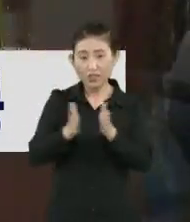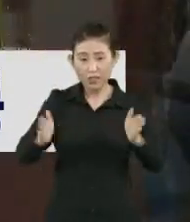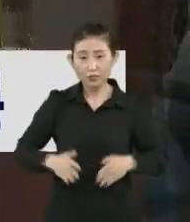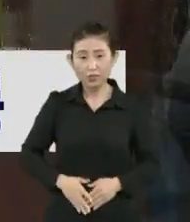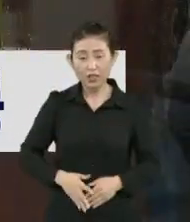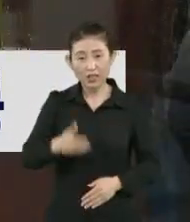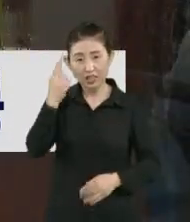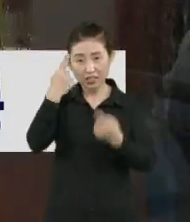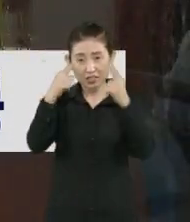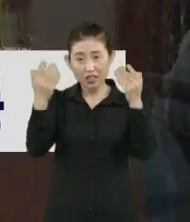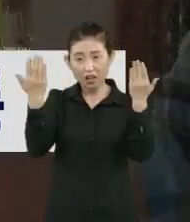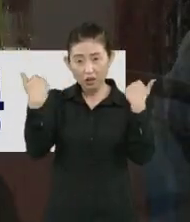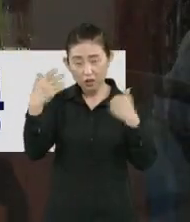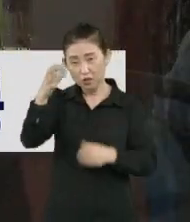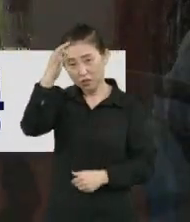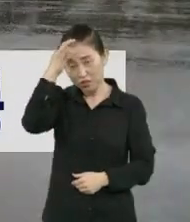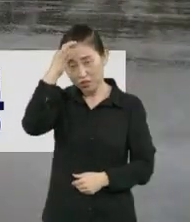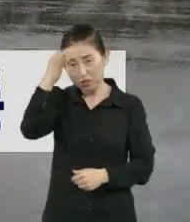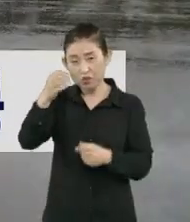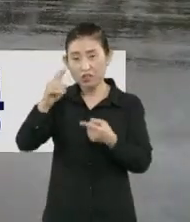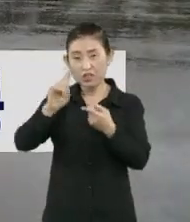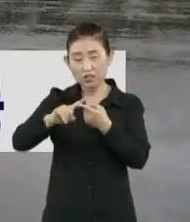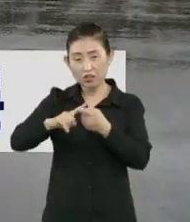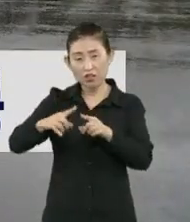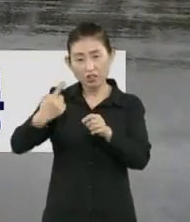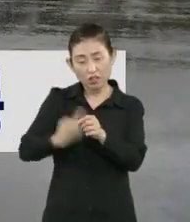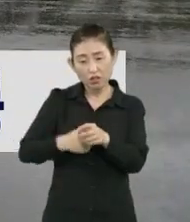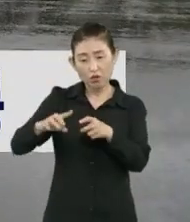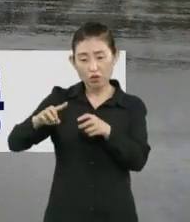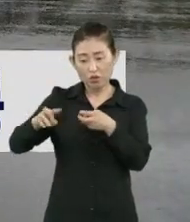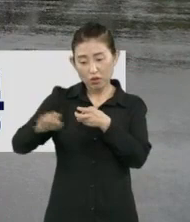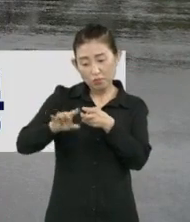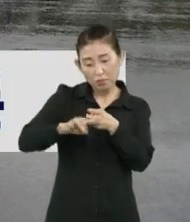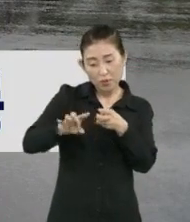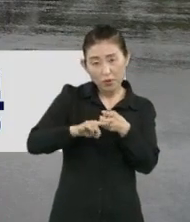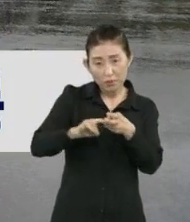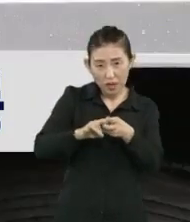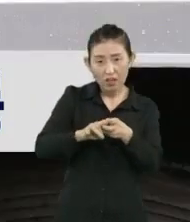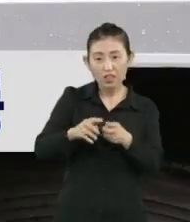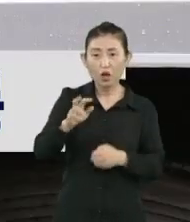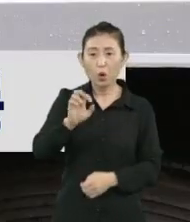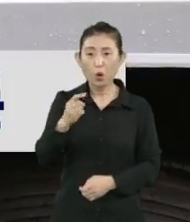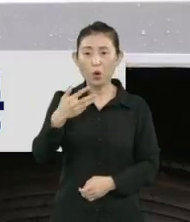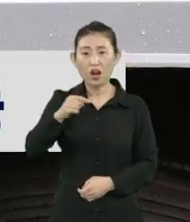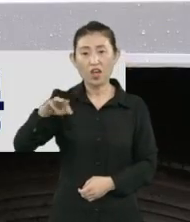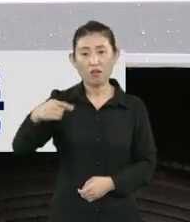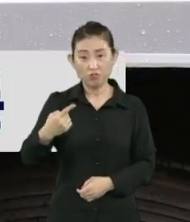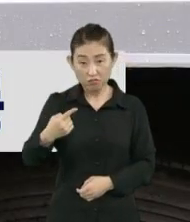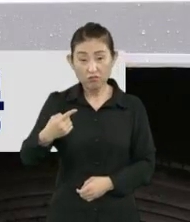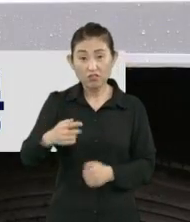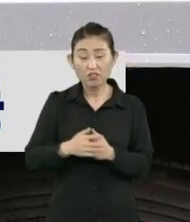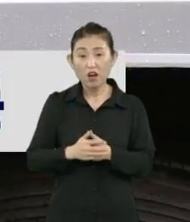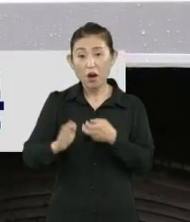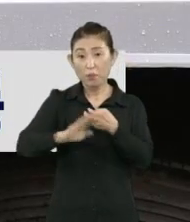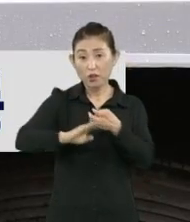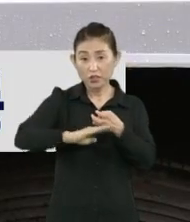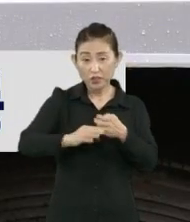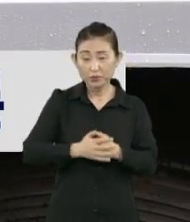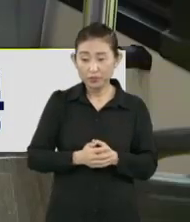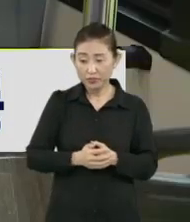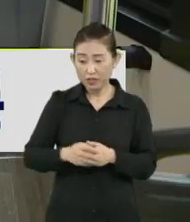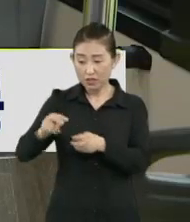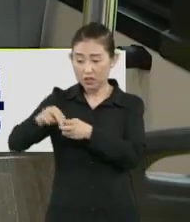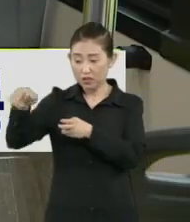카이스트 무선 충전 기술을 도입한 대덕특구 순환버스 올래 브는 무선 충전기가 매설된 버스 정류장에